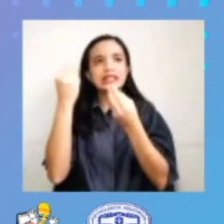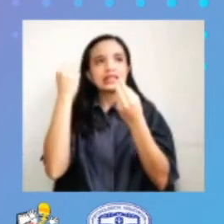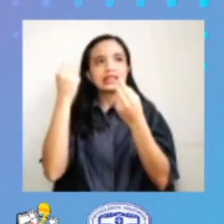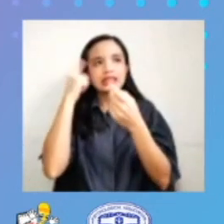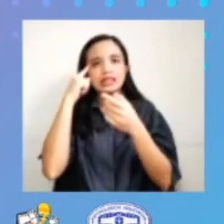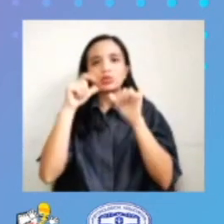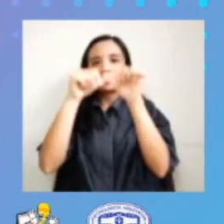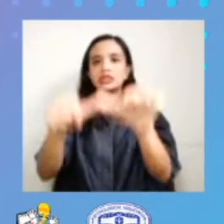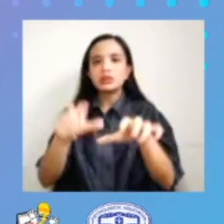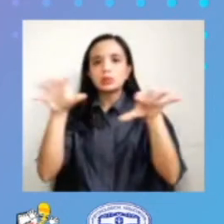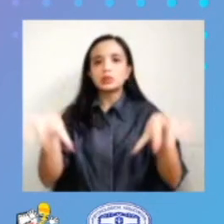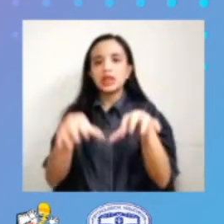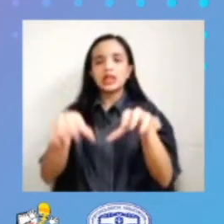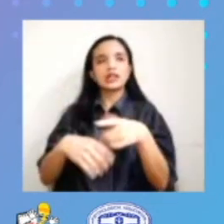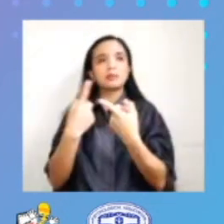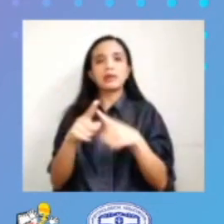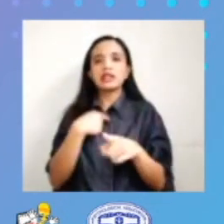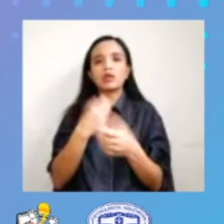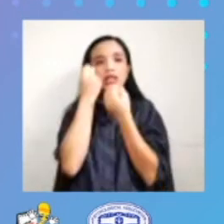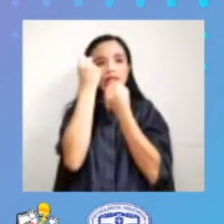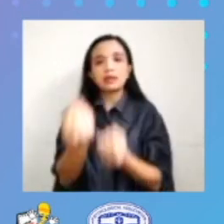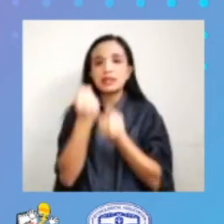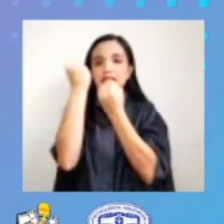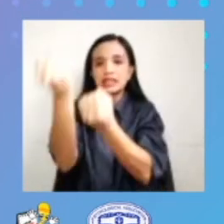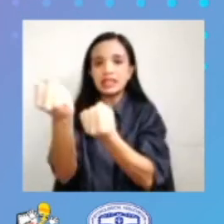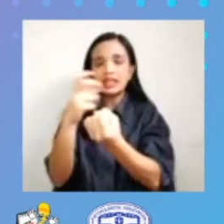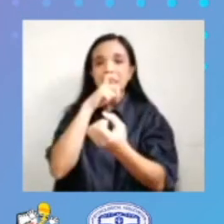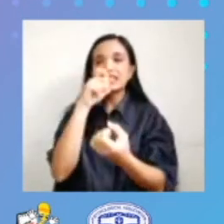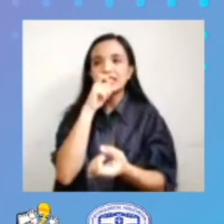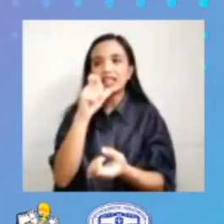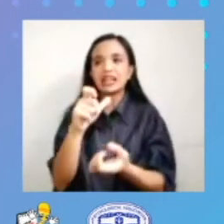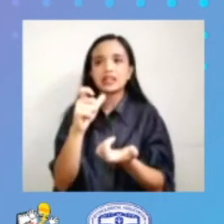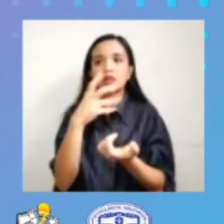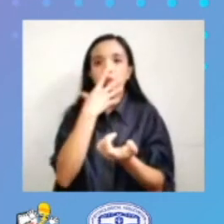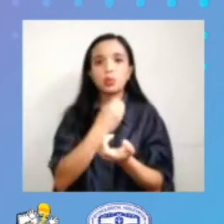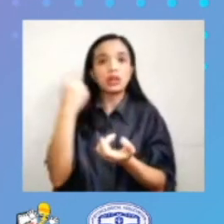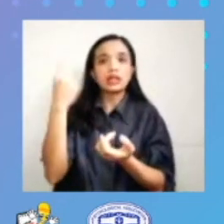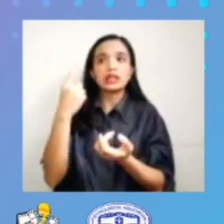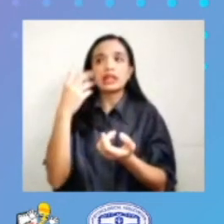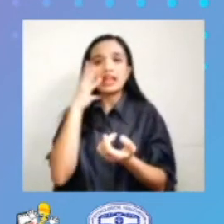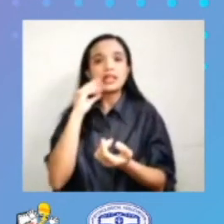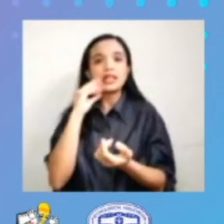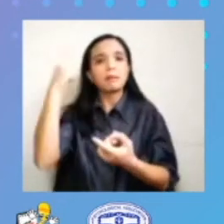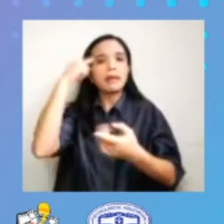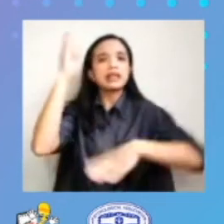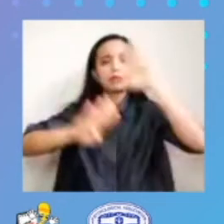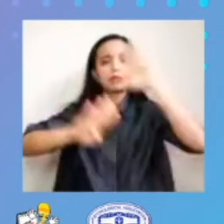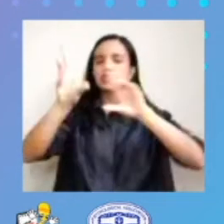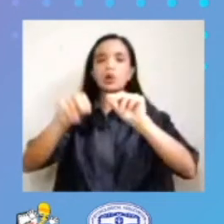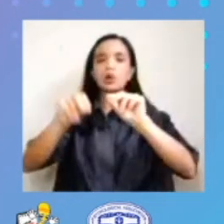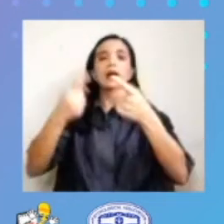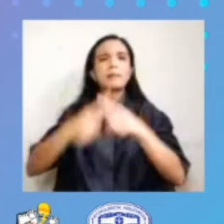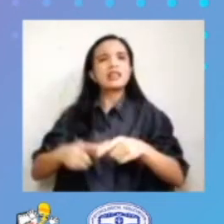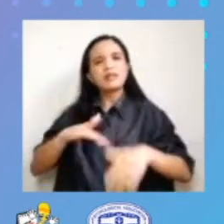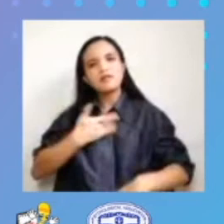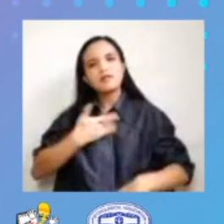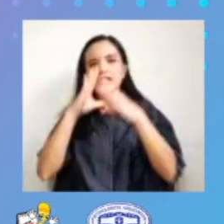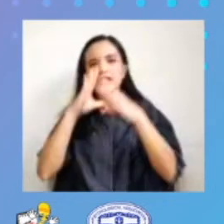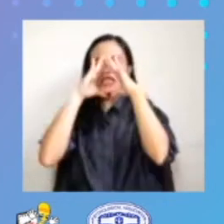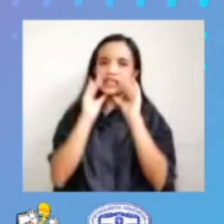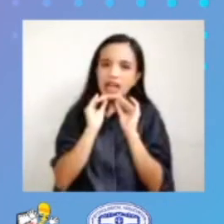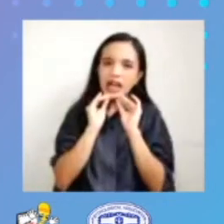lot of mind work, I do a lot of webinar stuff, and the transition usually is just standing up and stretch, no?